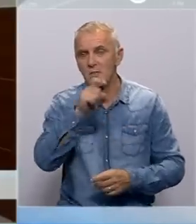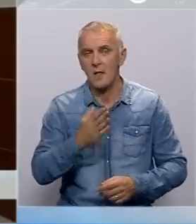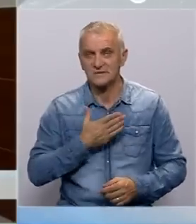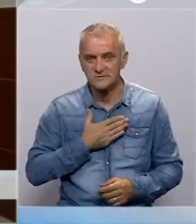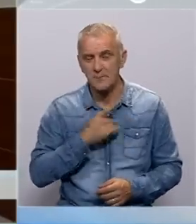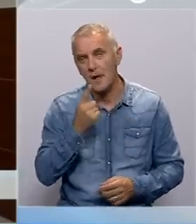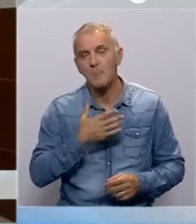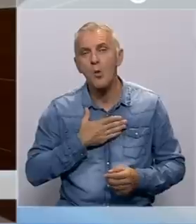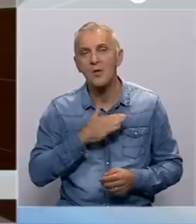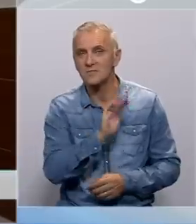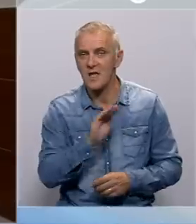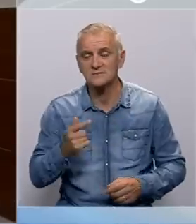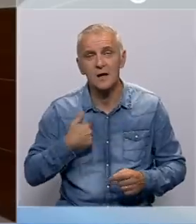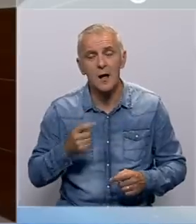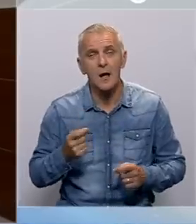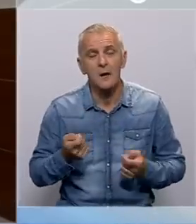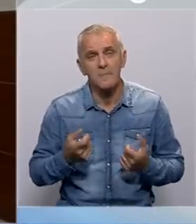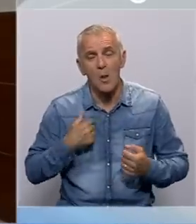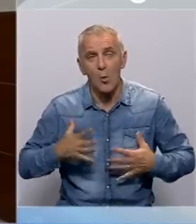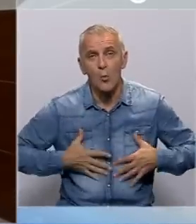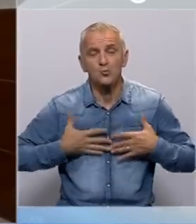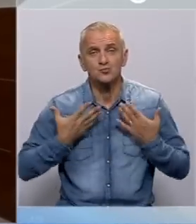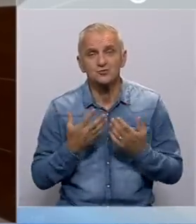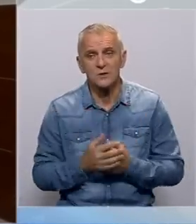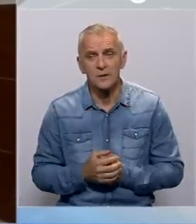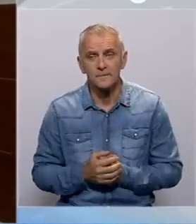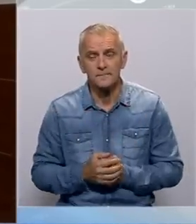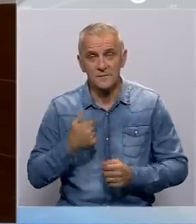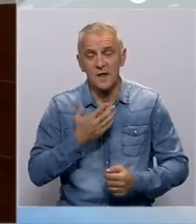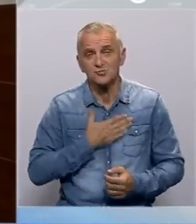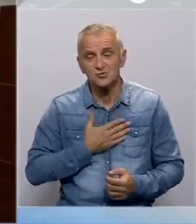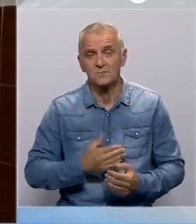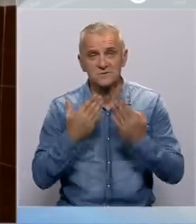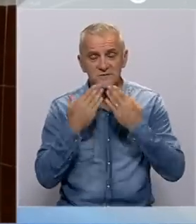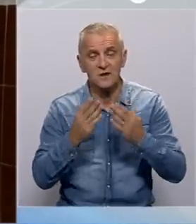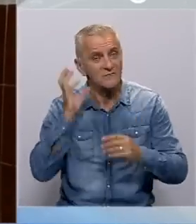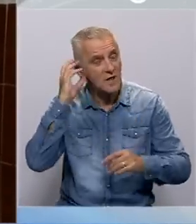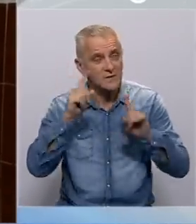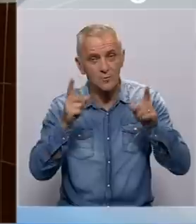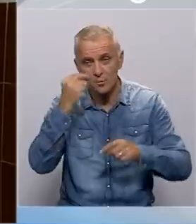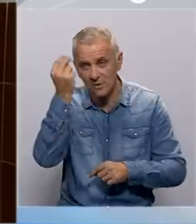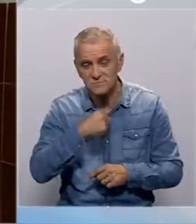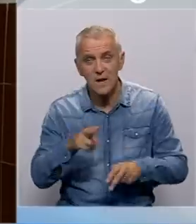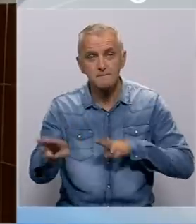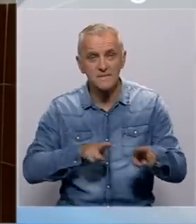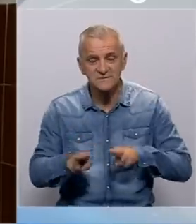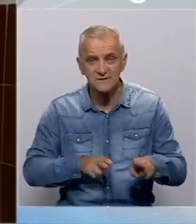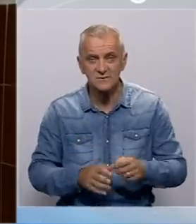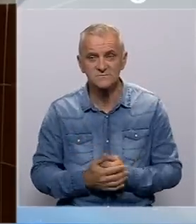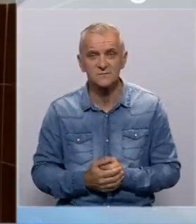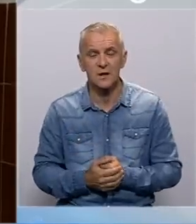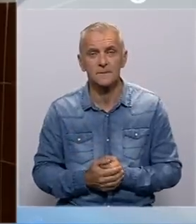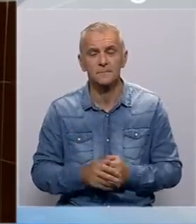Malo sam uzbuđena, razumijet ćete me. Želim da se zahvalim Vladi Republike Srpske, ministarstvu,